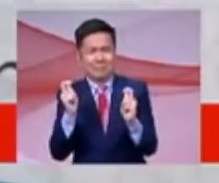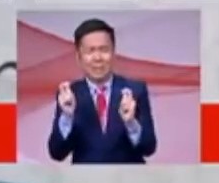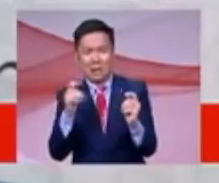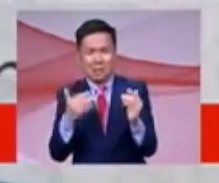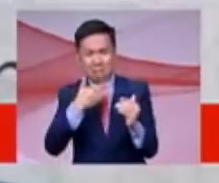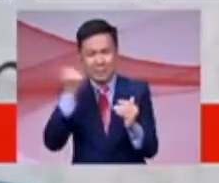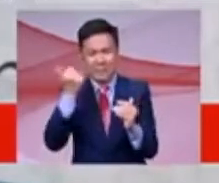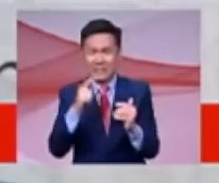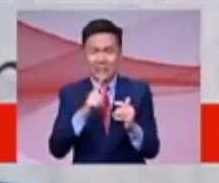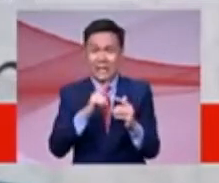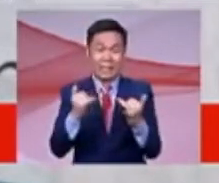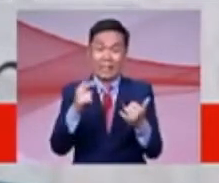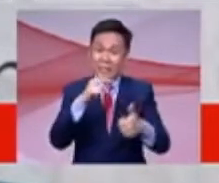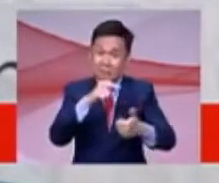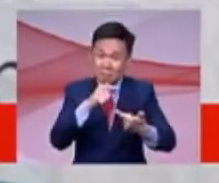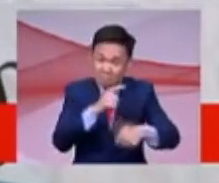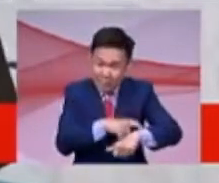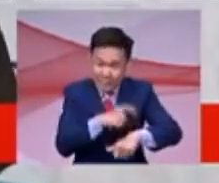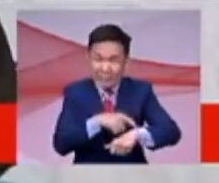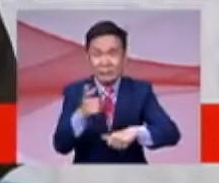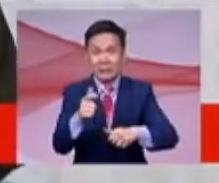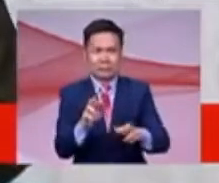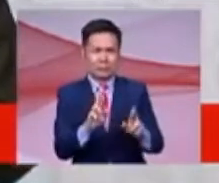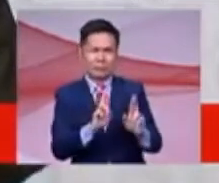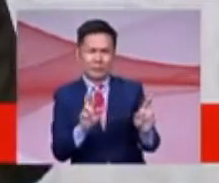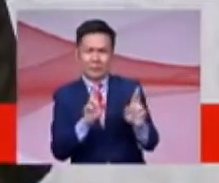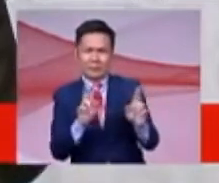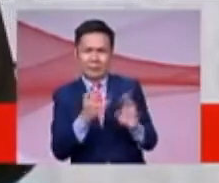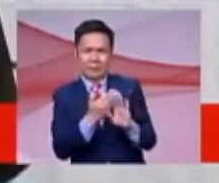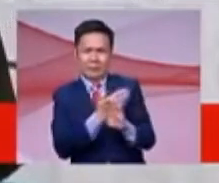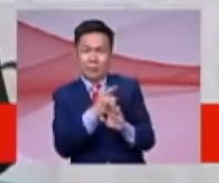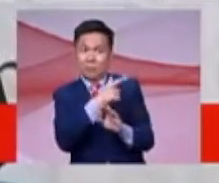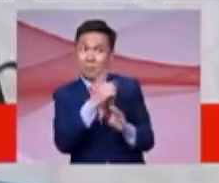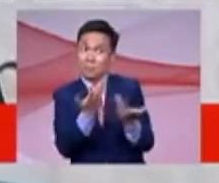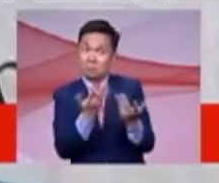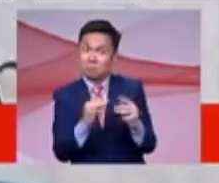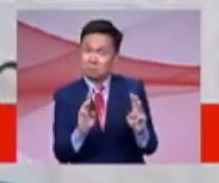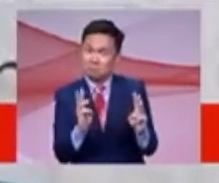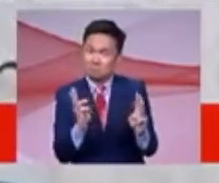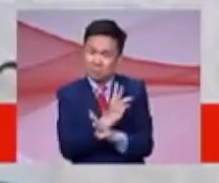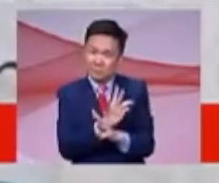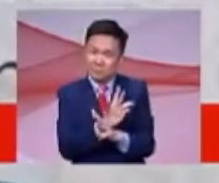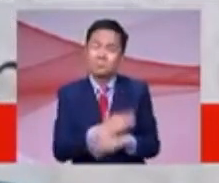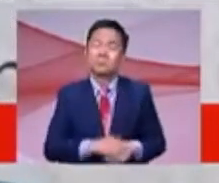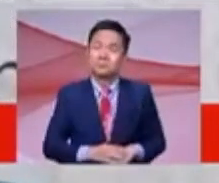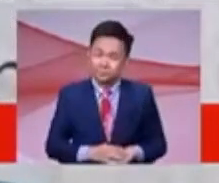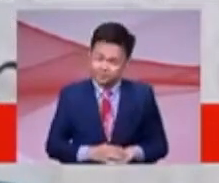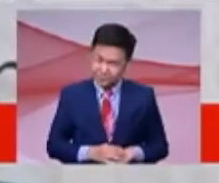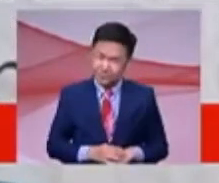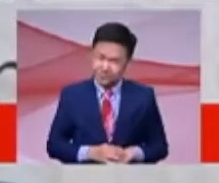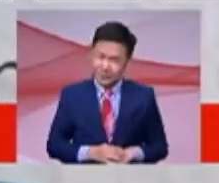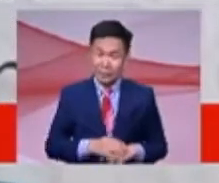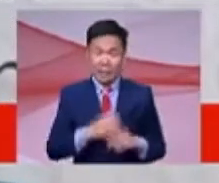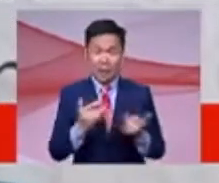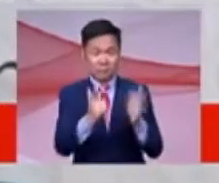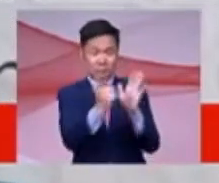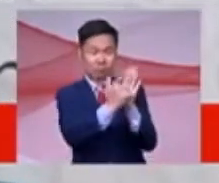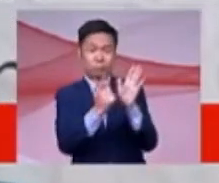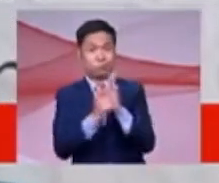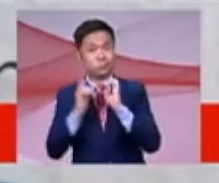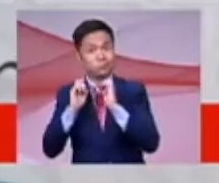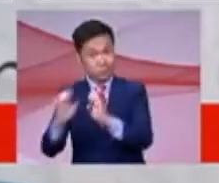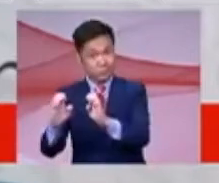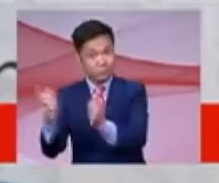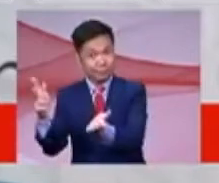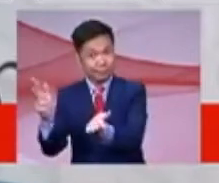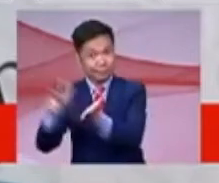diberikan untuk kita membuat kesiapsiagaan yang sepatutnya. Next. Dan juga dengan ordinans darurat, kita bekerjasama